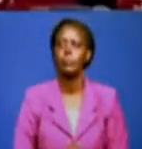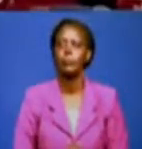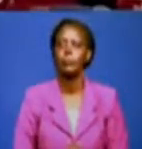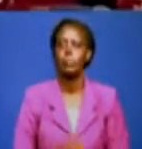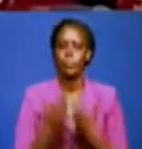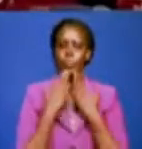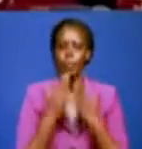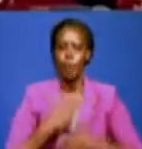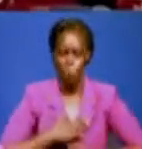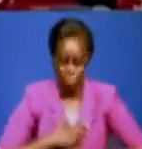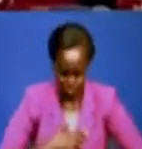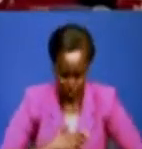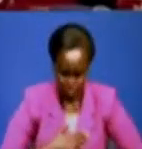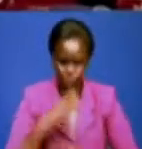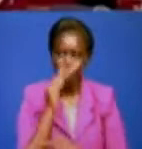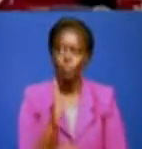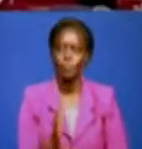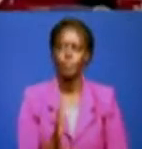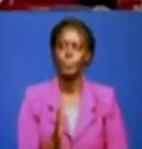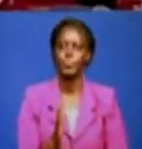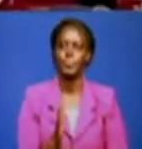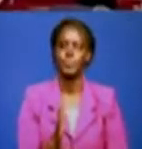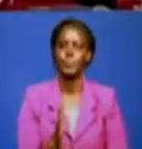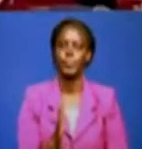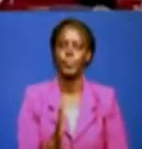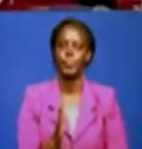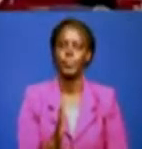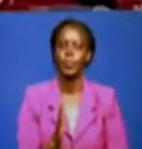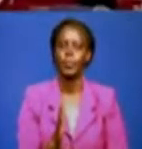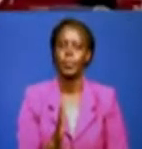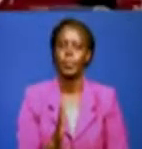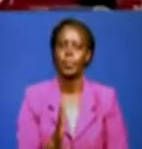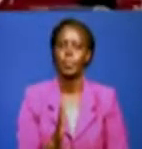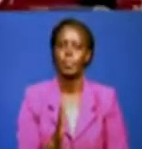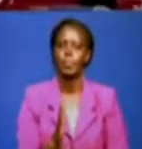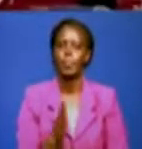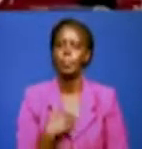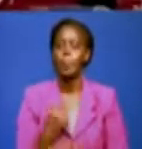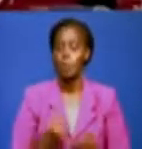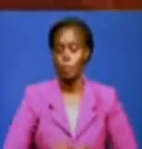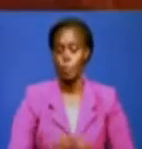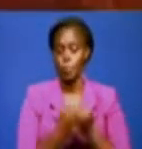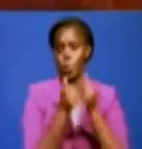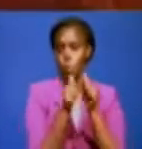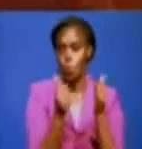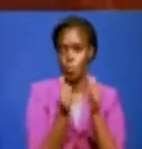Asante bwana speaker. Bwana speaker, nataka kuunga mkono